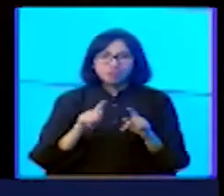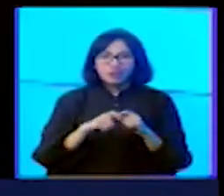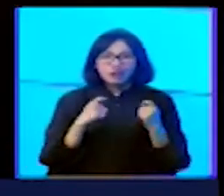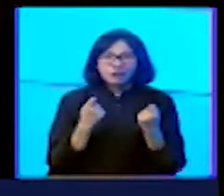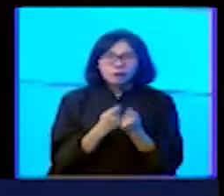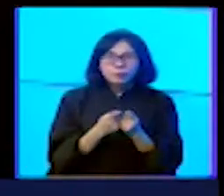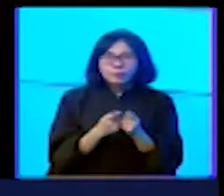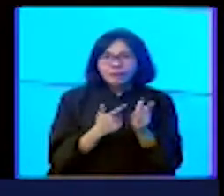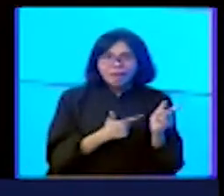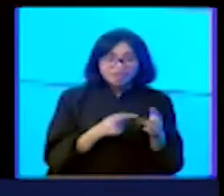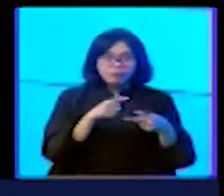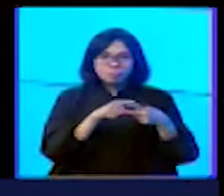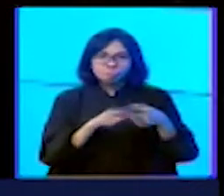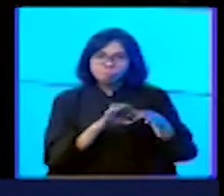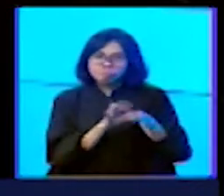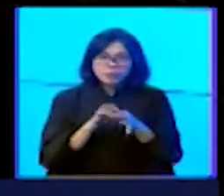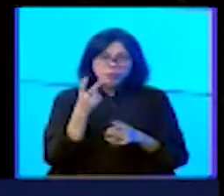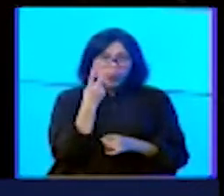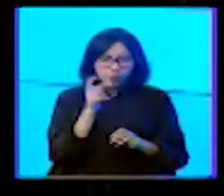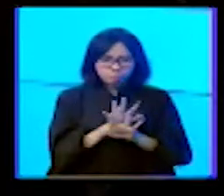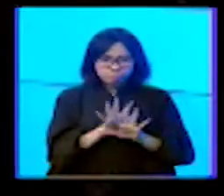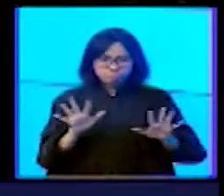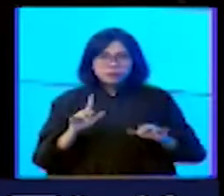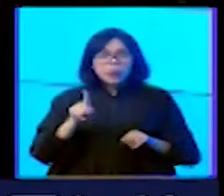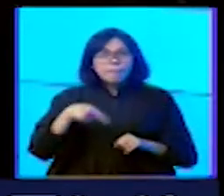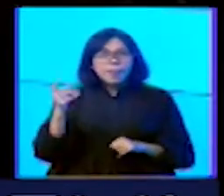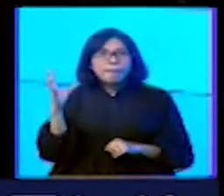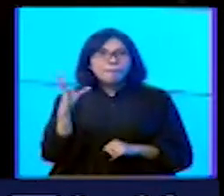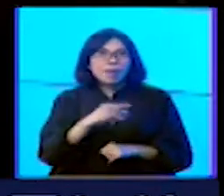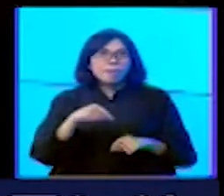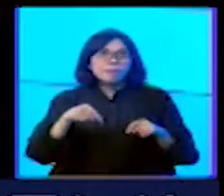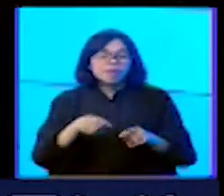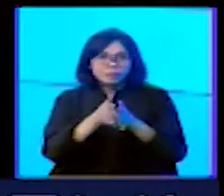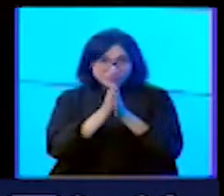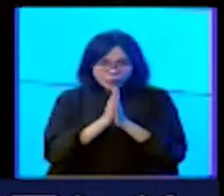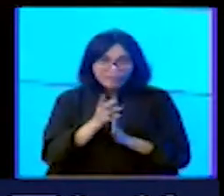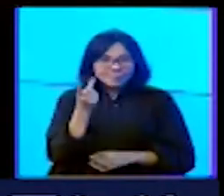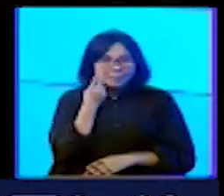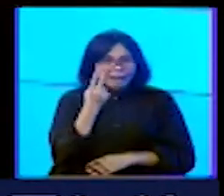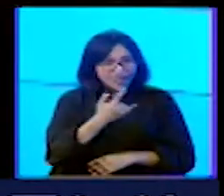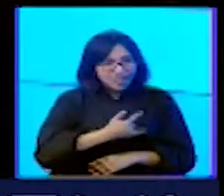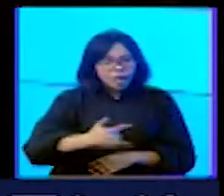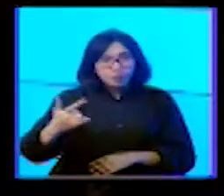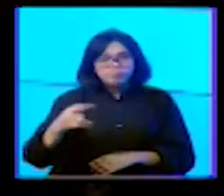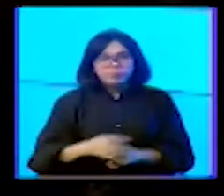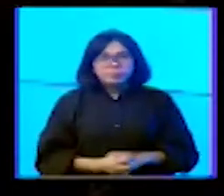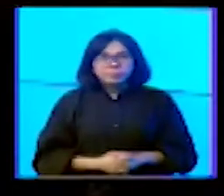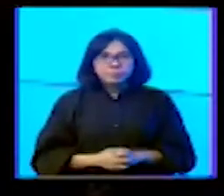untuk mengamankan jalannya Misa malam Natal hari ini dari Jakarta Ririn Oktaviani saya periodontal Hai news